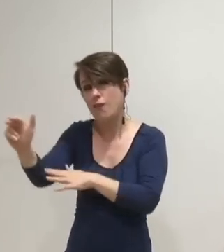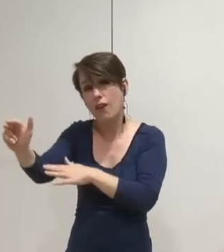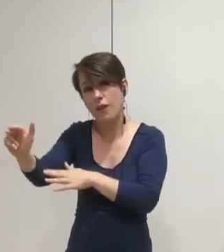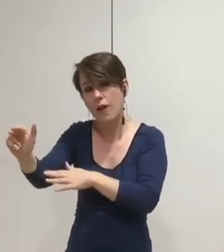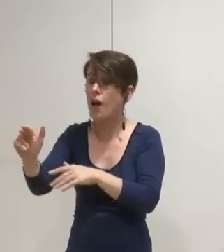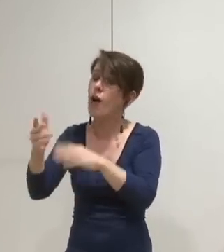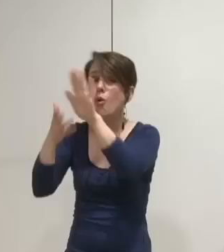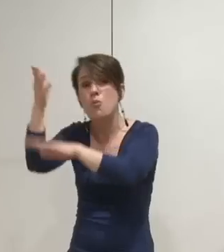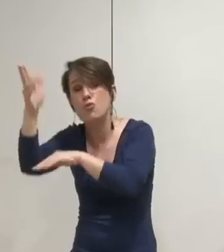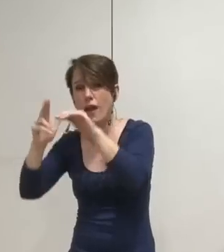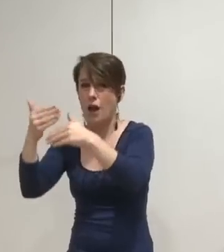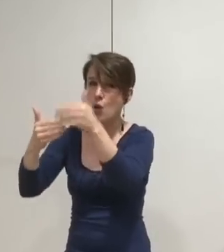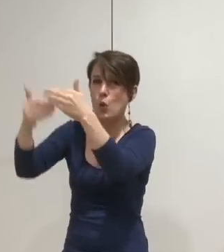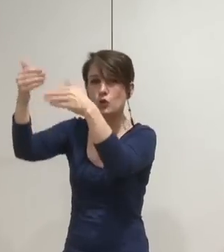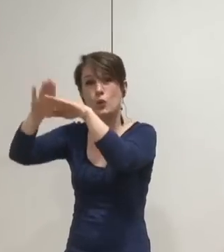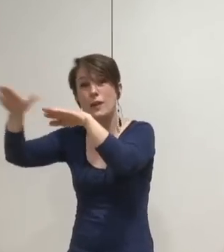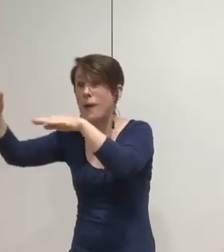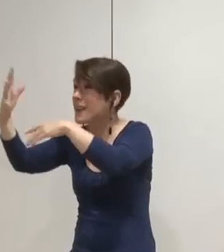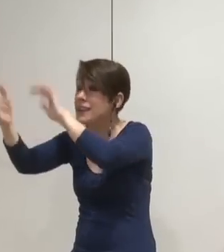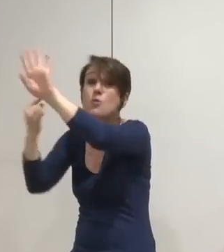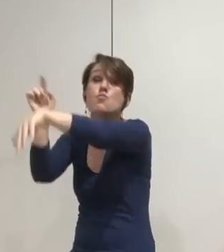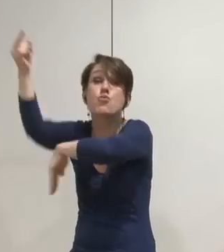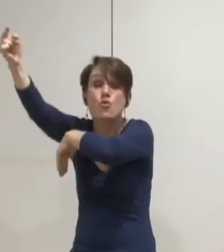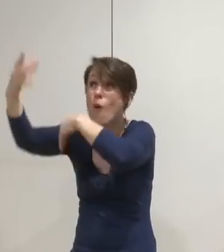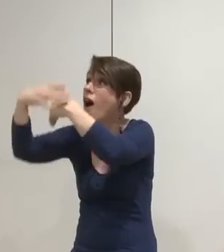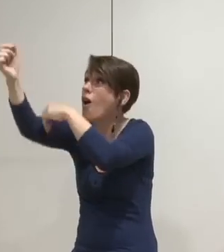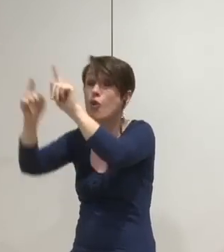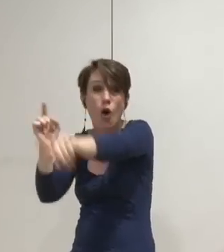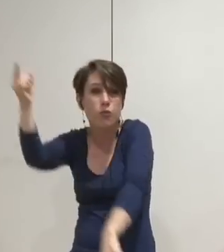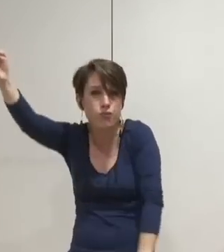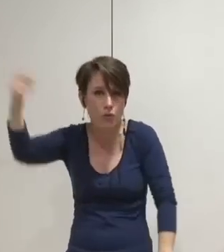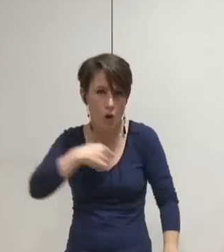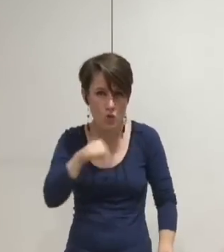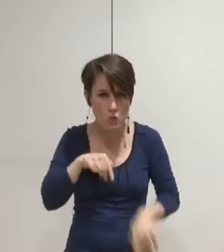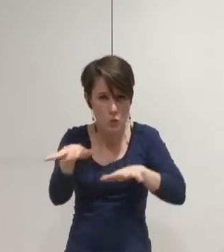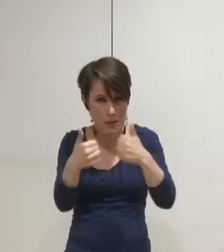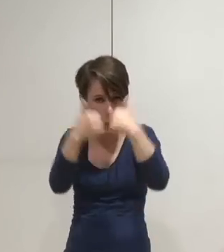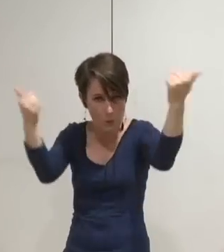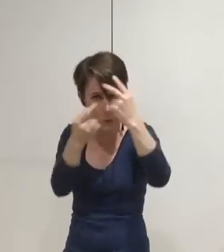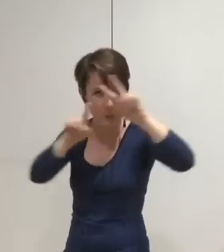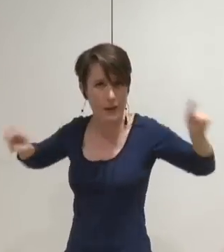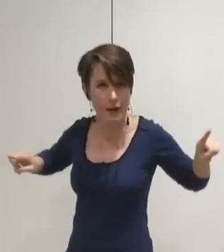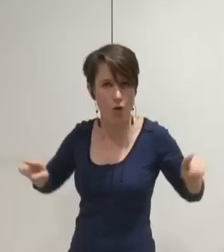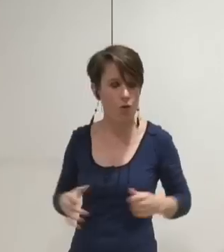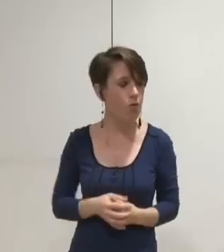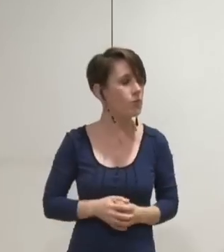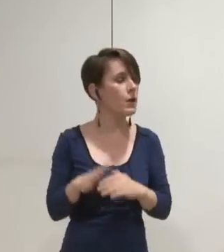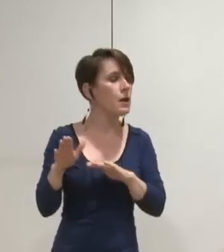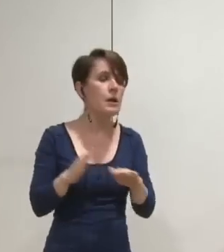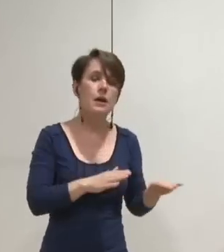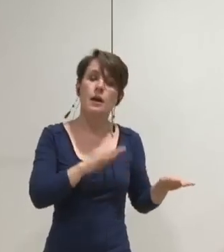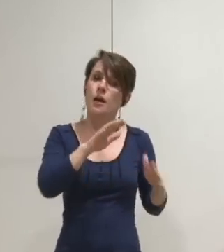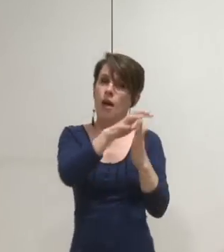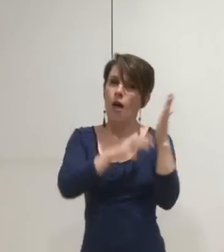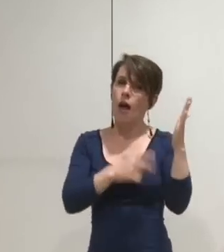parkings plus loin hors de chez eux c'est pas selon nous comme cela qu'il faut s'y prendre mais finalement ce qui me choque le plus dans votre rapport